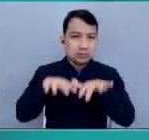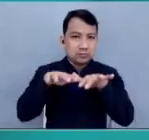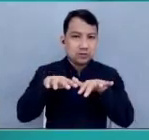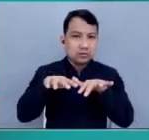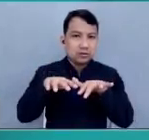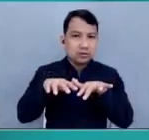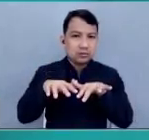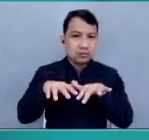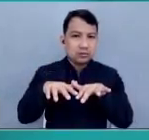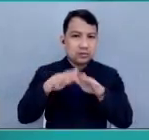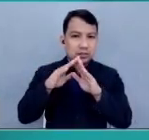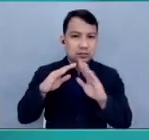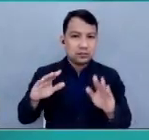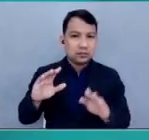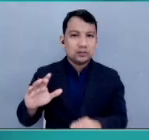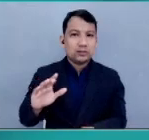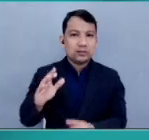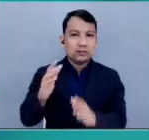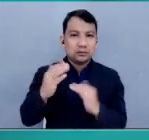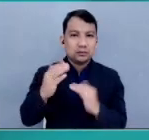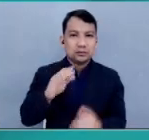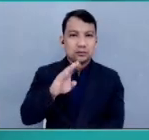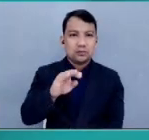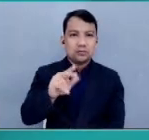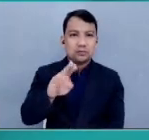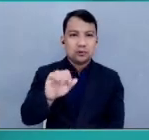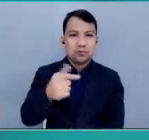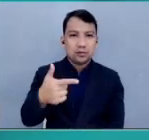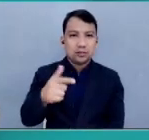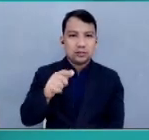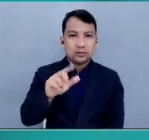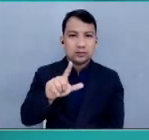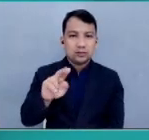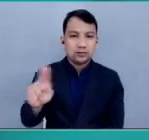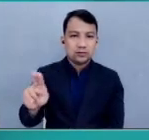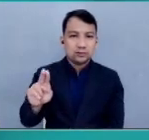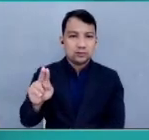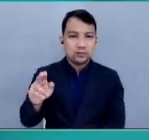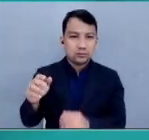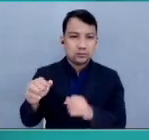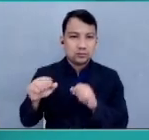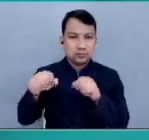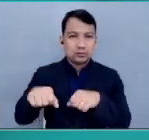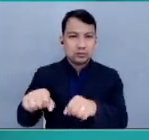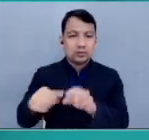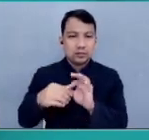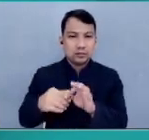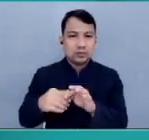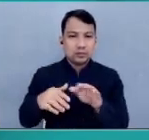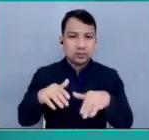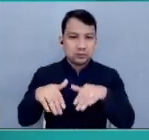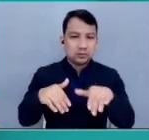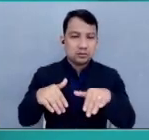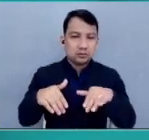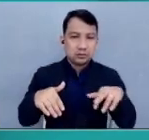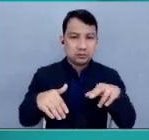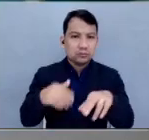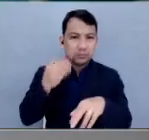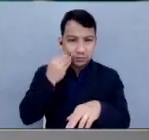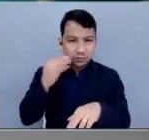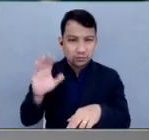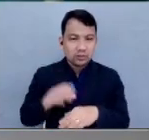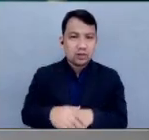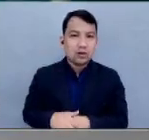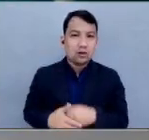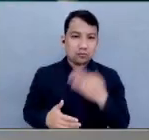ang mga bahay sa bayan ng Bawang. Sa kalsada naman, lumusong na ang mga motorista para lang makauwi. Dahil sa